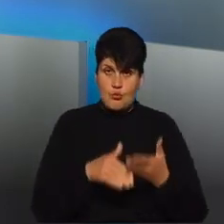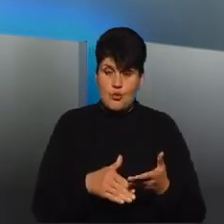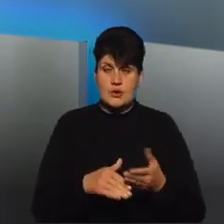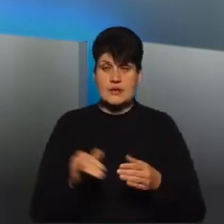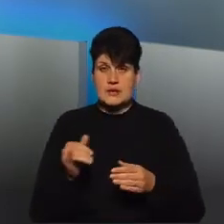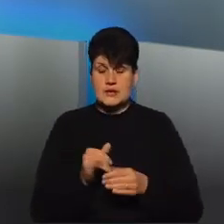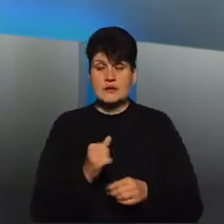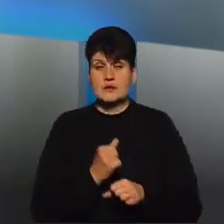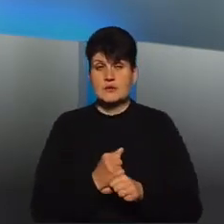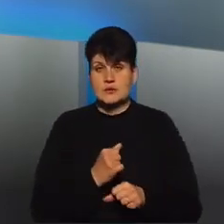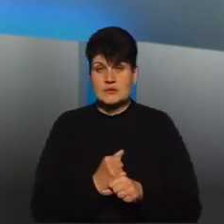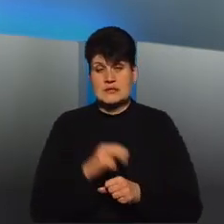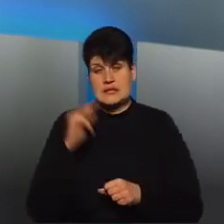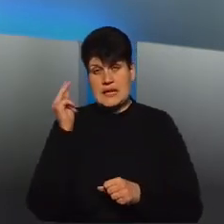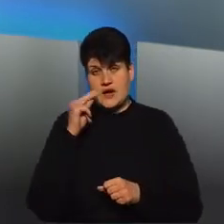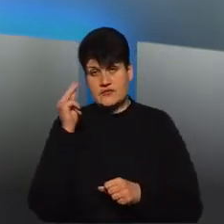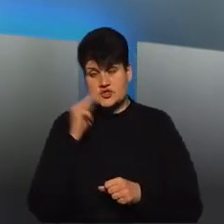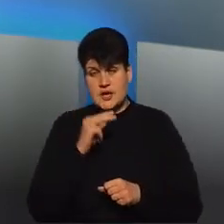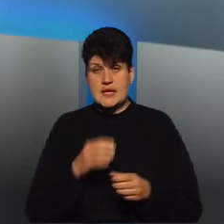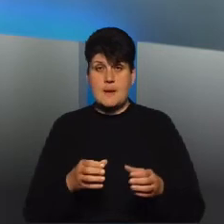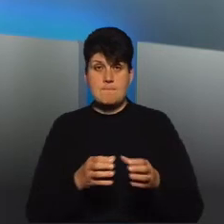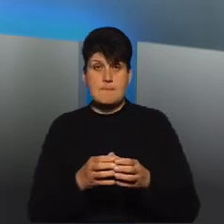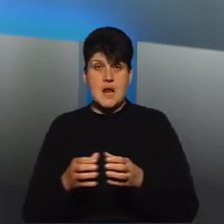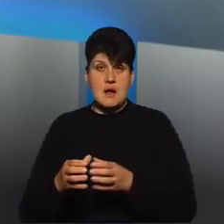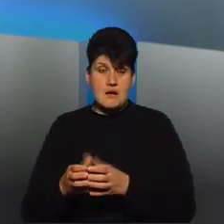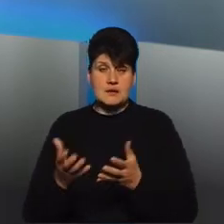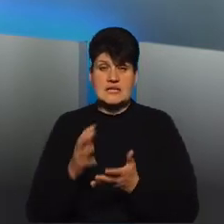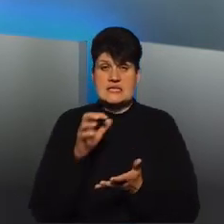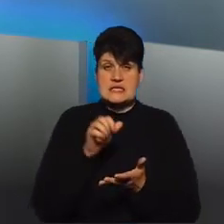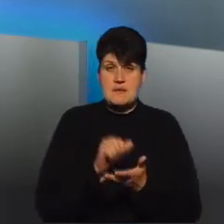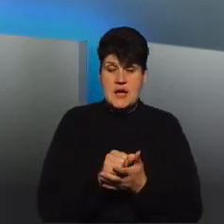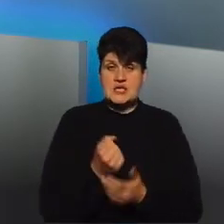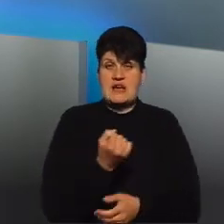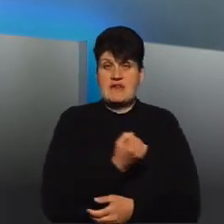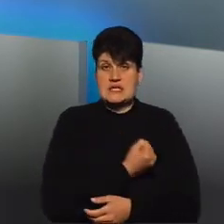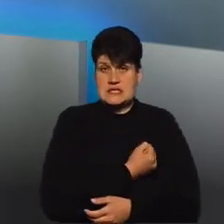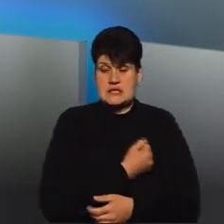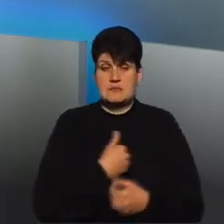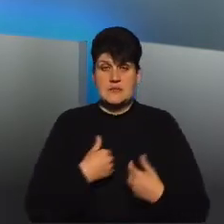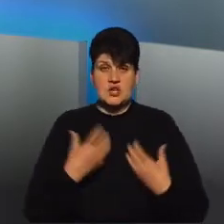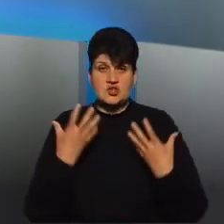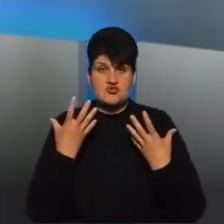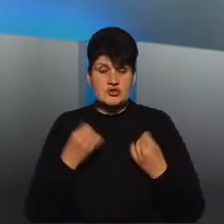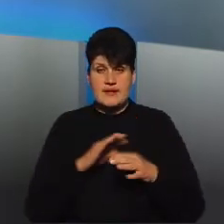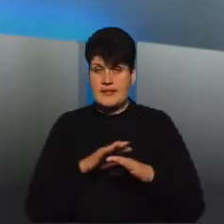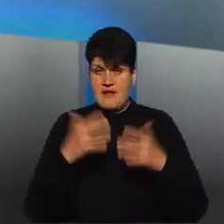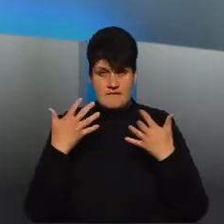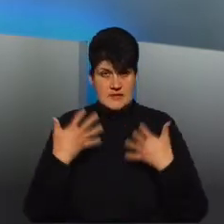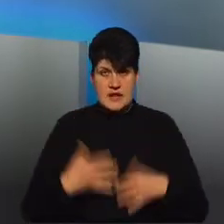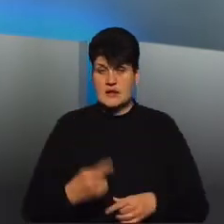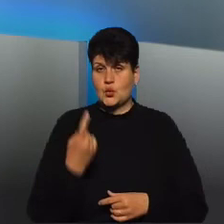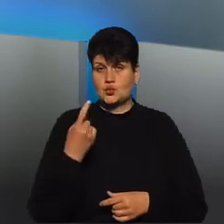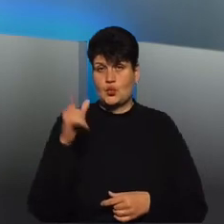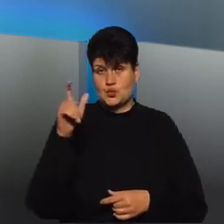здійснюється навчання бригад, які займаються вакцинацією, ми ще не втратили жодної людини в